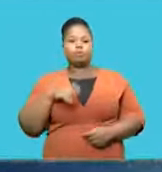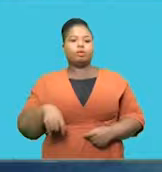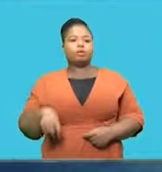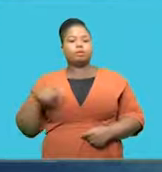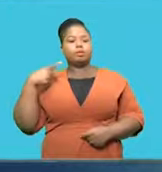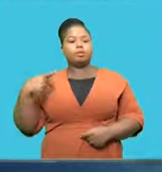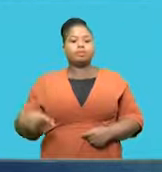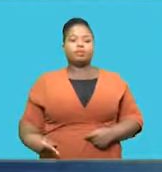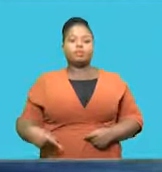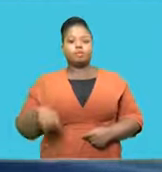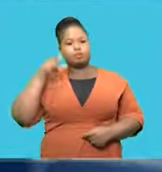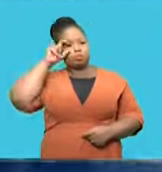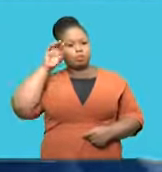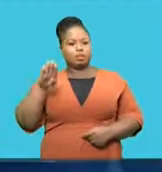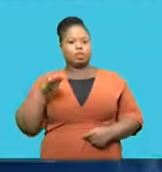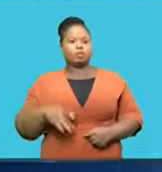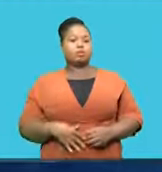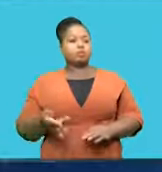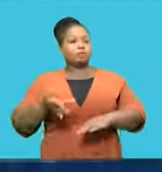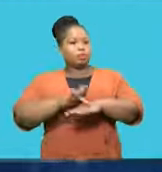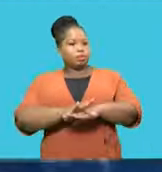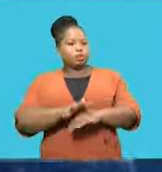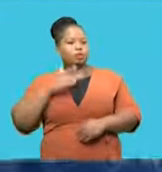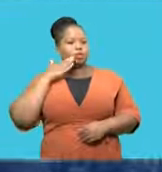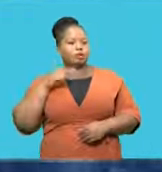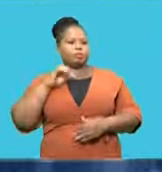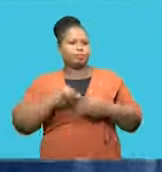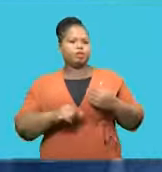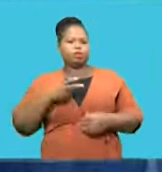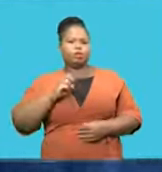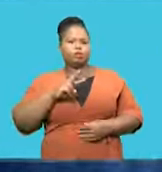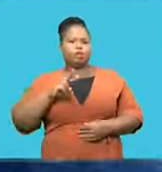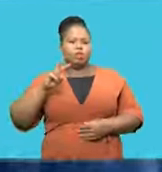Mangosuthu Buthelezi obule emhlabeni ziyisishiyagalolunye umandulo kulo nyaka